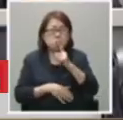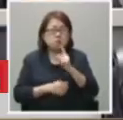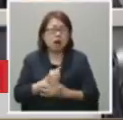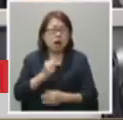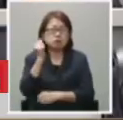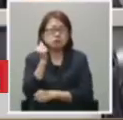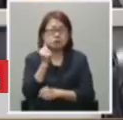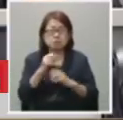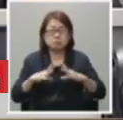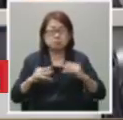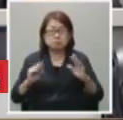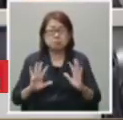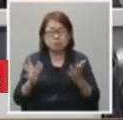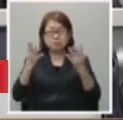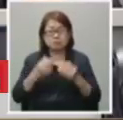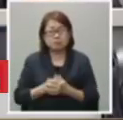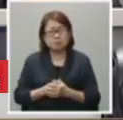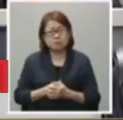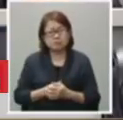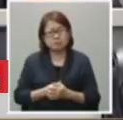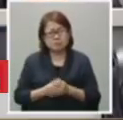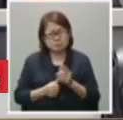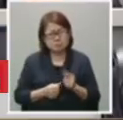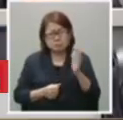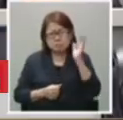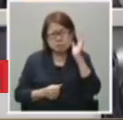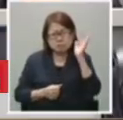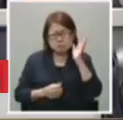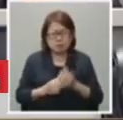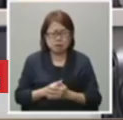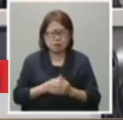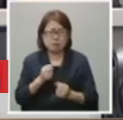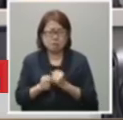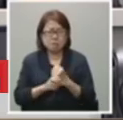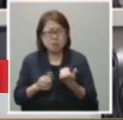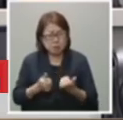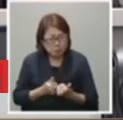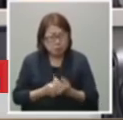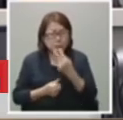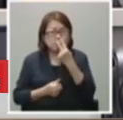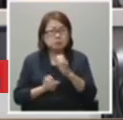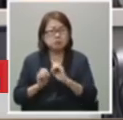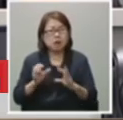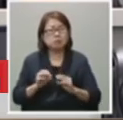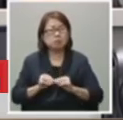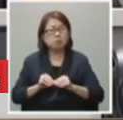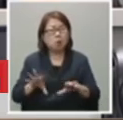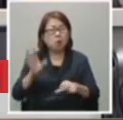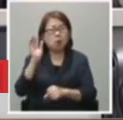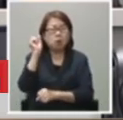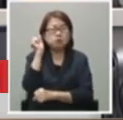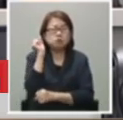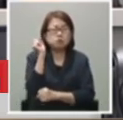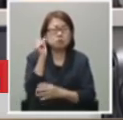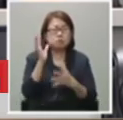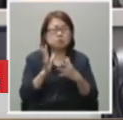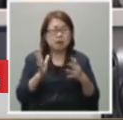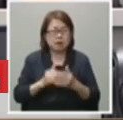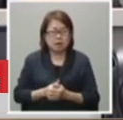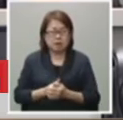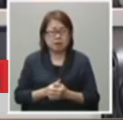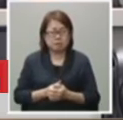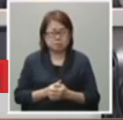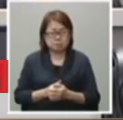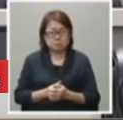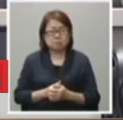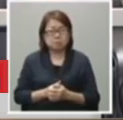ทศเอ้ยตอนแรกผมก็ไม่เชื่อนะท่านประธานครับพอมาถึงปีนี้ชักจะเชื่อเพราะมันจนกันหมดทั้งประเทศจริงๆคือมันไม่ได้หมดประเทศน